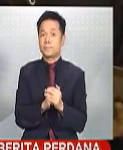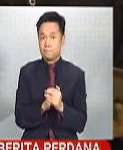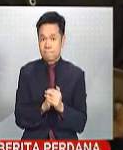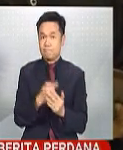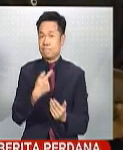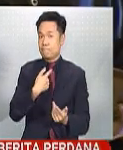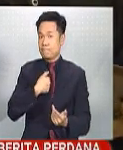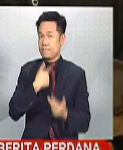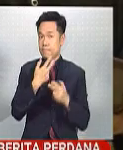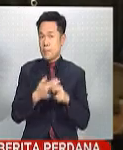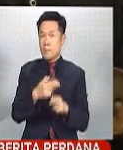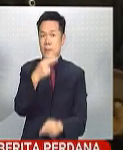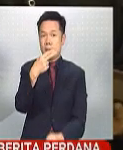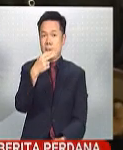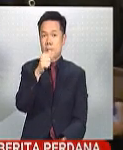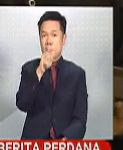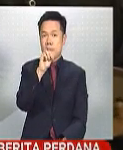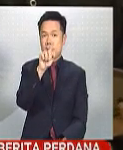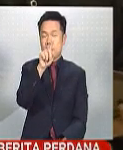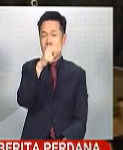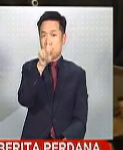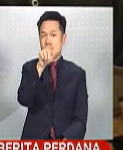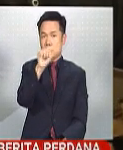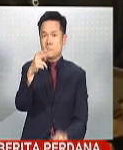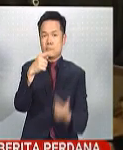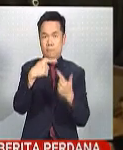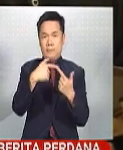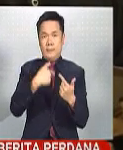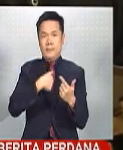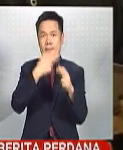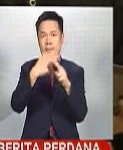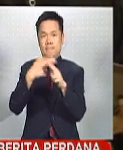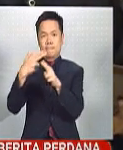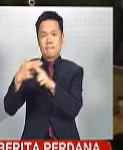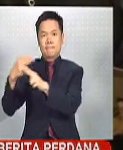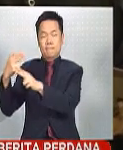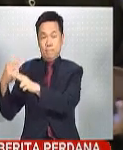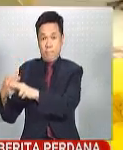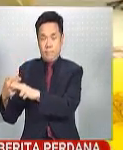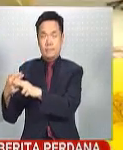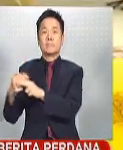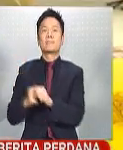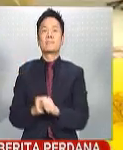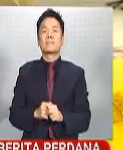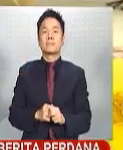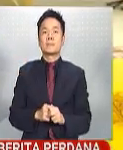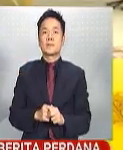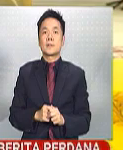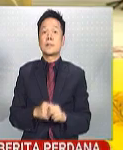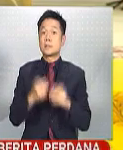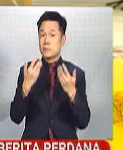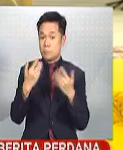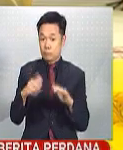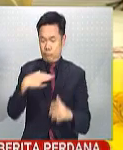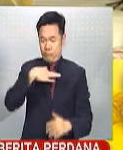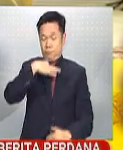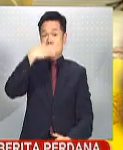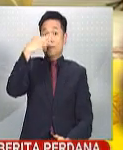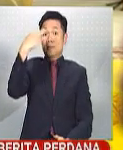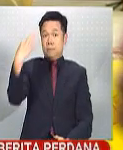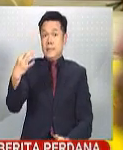Hamzah bin Zainuddin. Saya Saifuddin bin Abdullah. Saya Zuraida binti Kamarudin. Setelah dilantik,